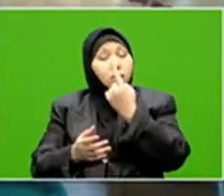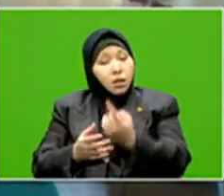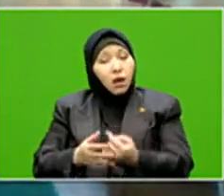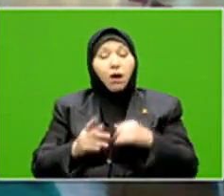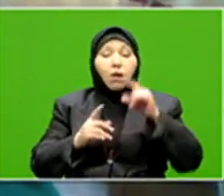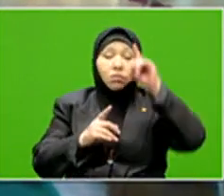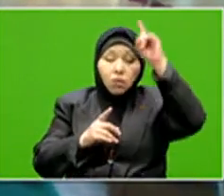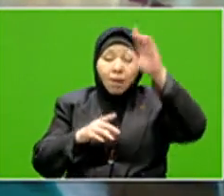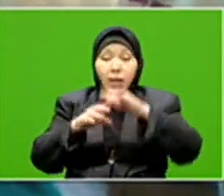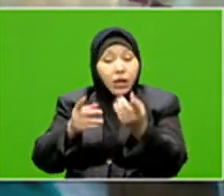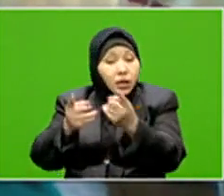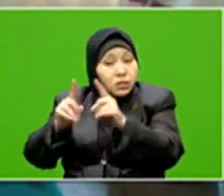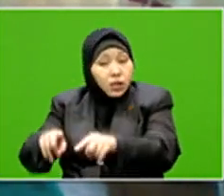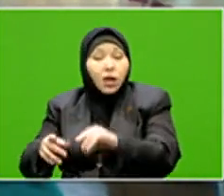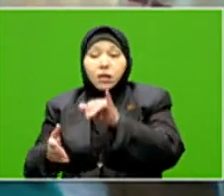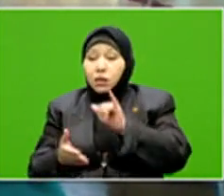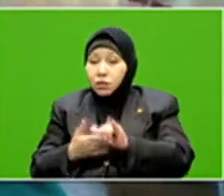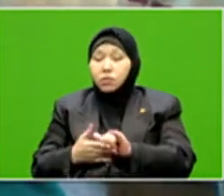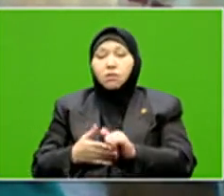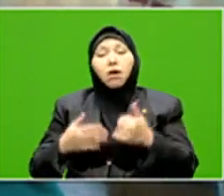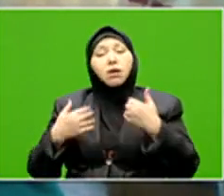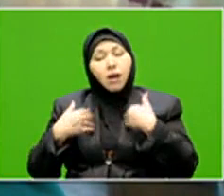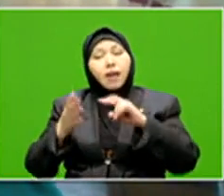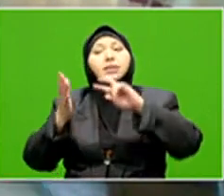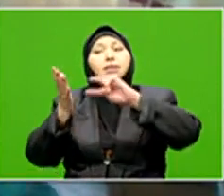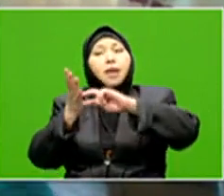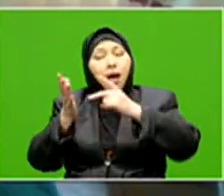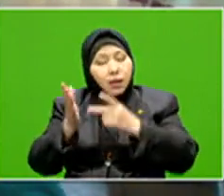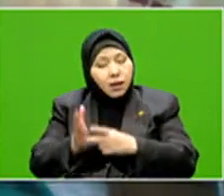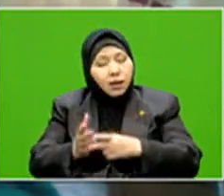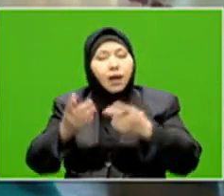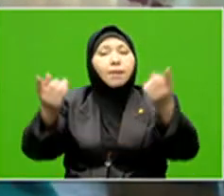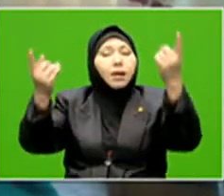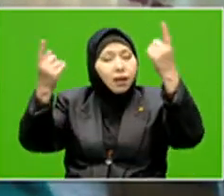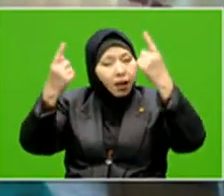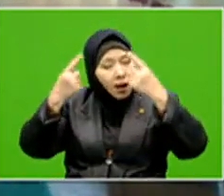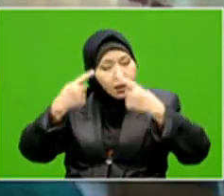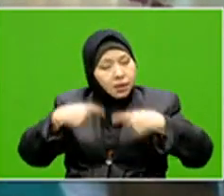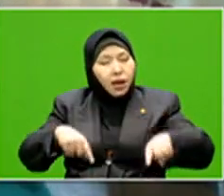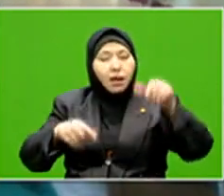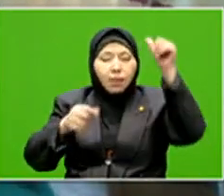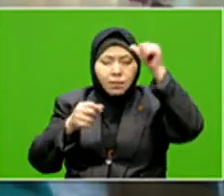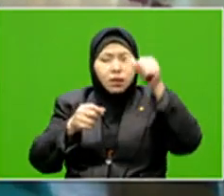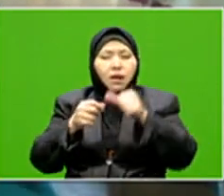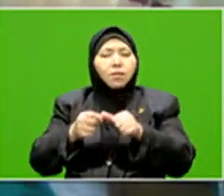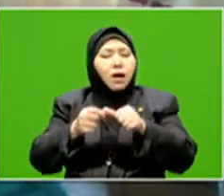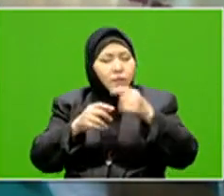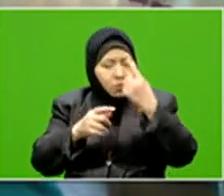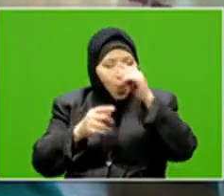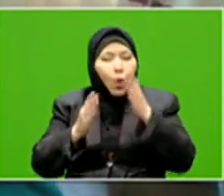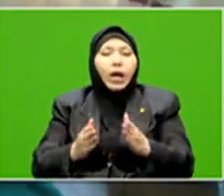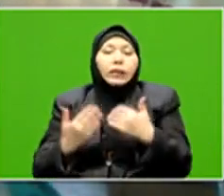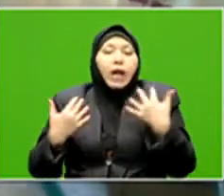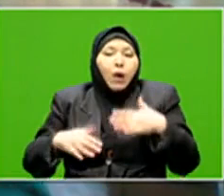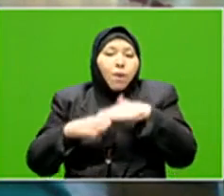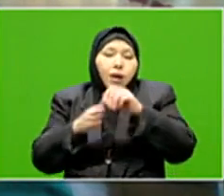sesungguhnya pada kejadian yang demikian adalah merupakan tanda yang mendatangkan i'tibar bagi orang yang takut kepada azab akhirat. Ini sebenarnya